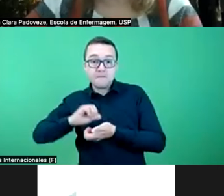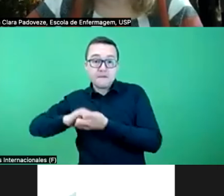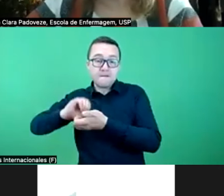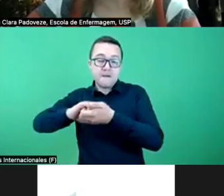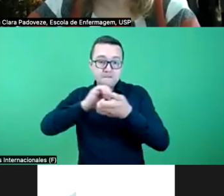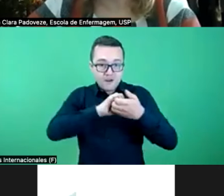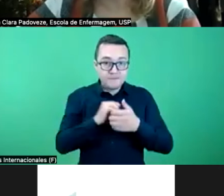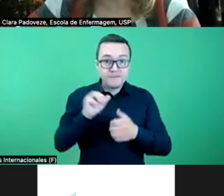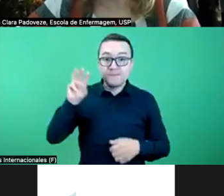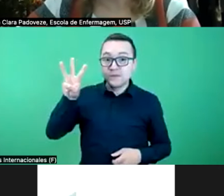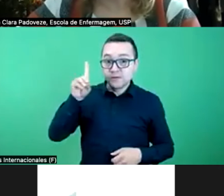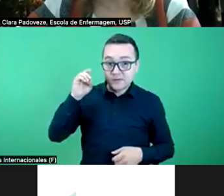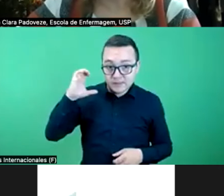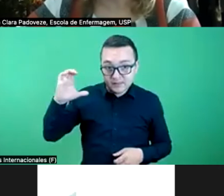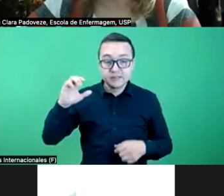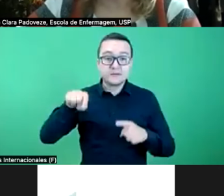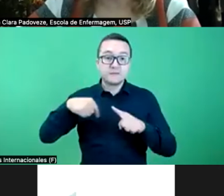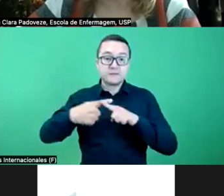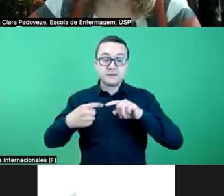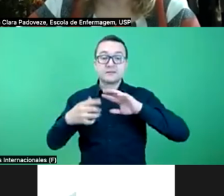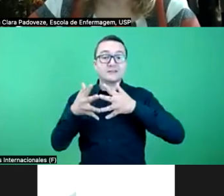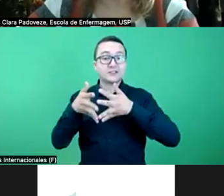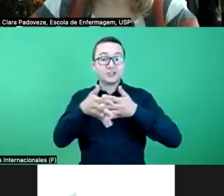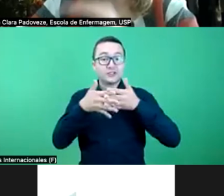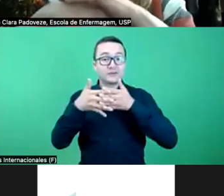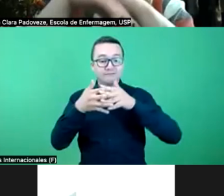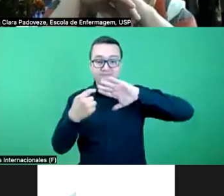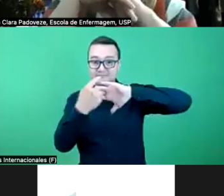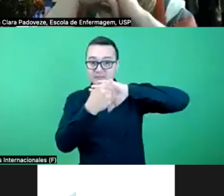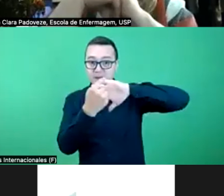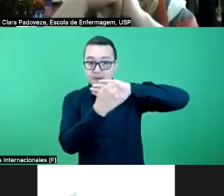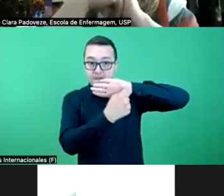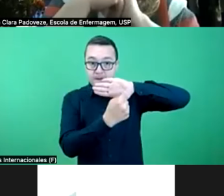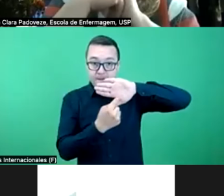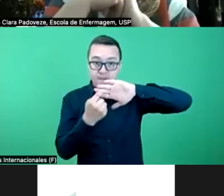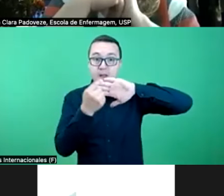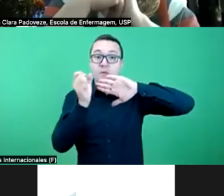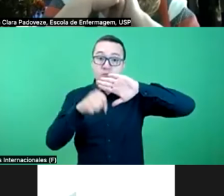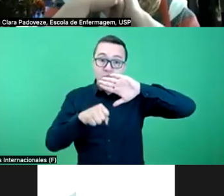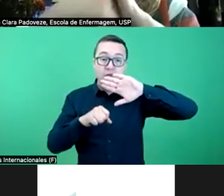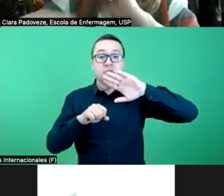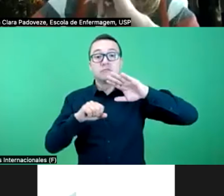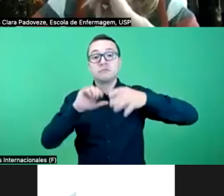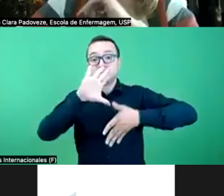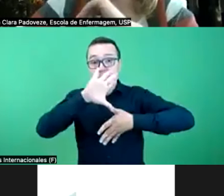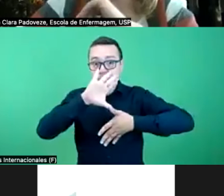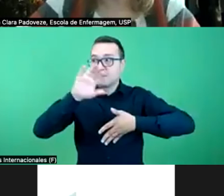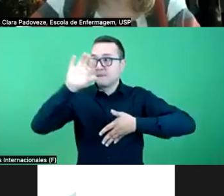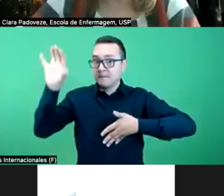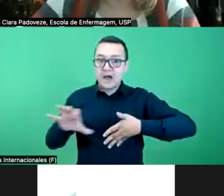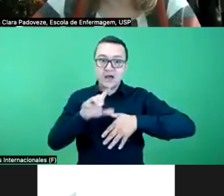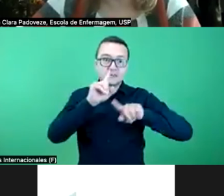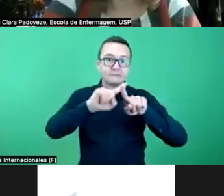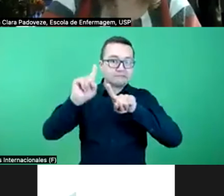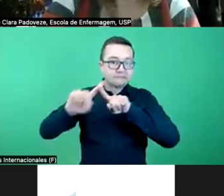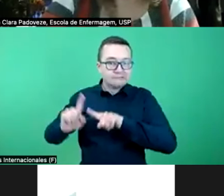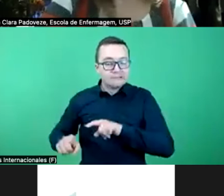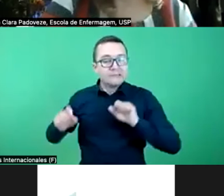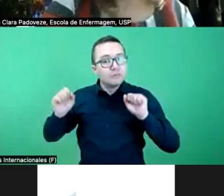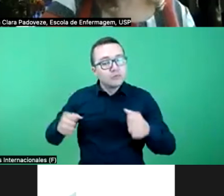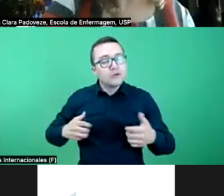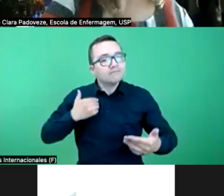pourraient répliquer cette activité ailleurs. Avoir des actions de mobilisation pour donner plus